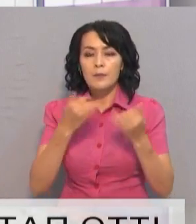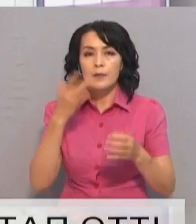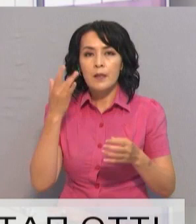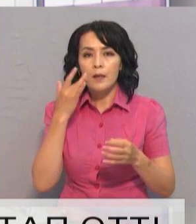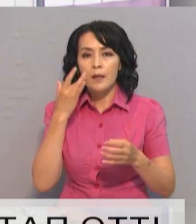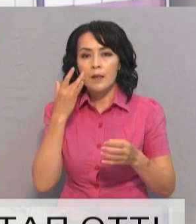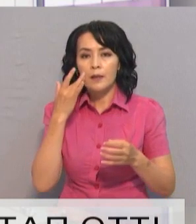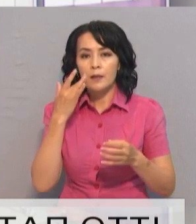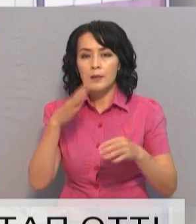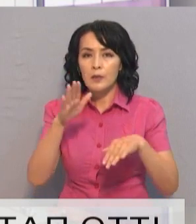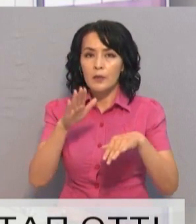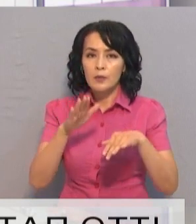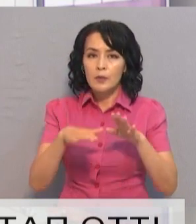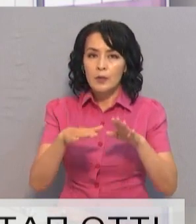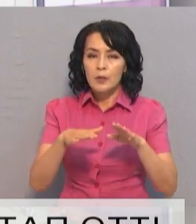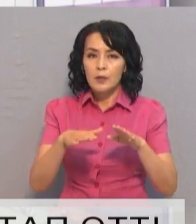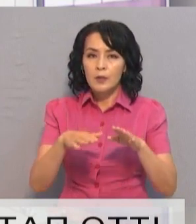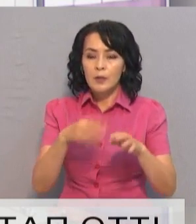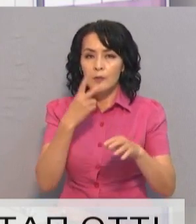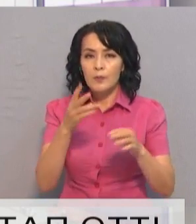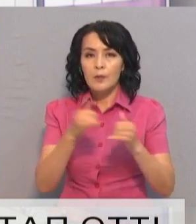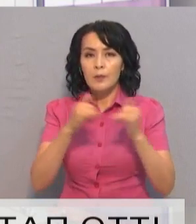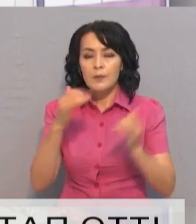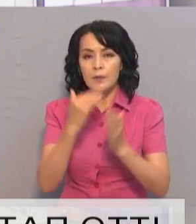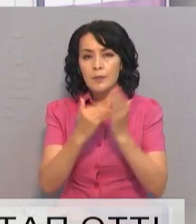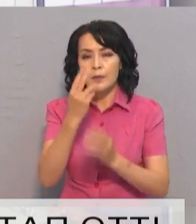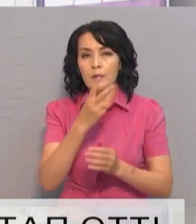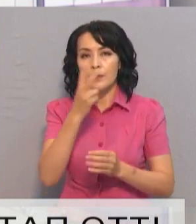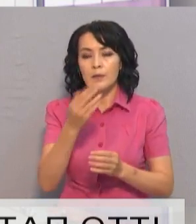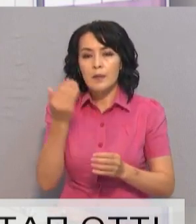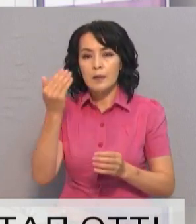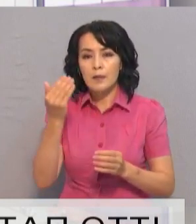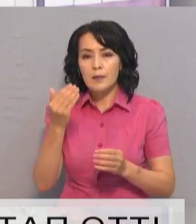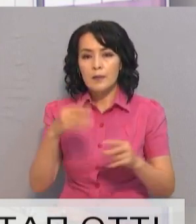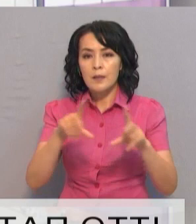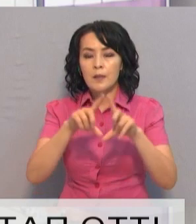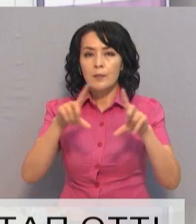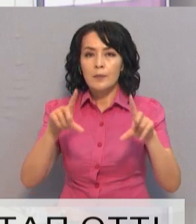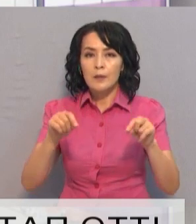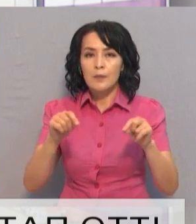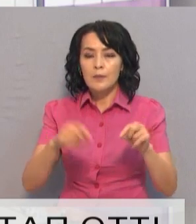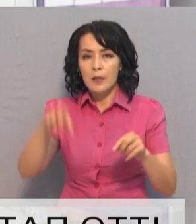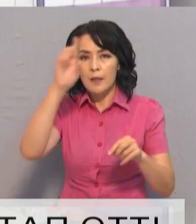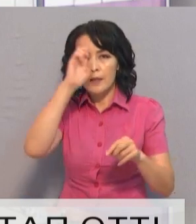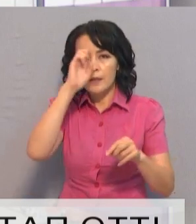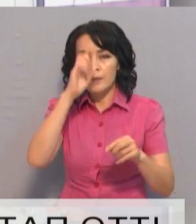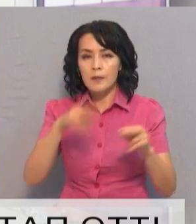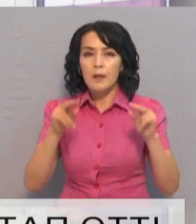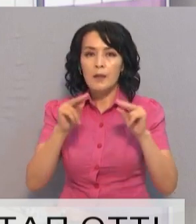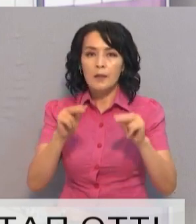әрқашан жақсы жағынан көріңіздер. Биіктерден көріне беріңіздер, Құда қаласа мекемелеріңіз елімізге